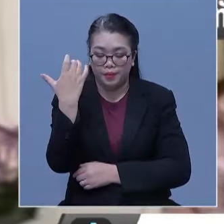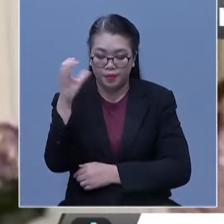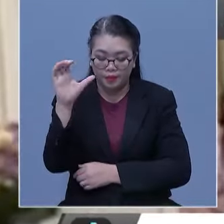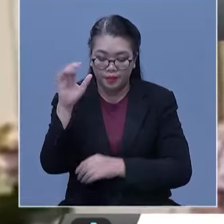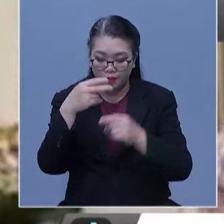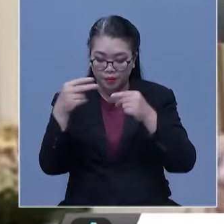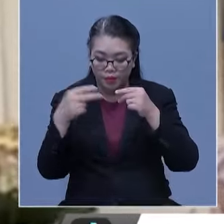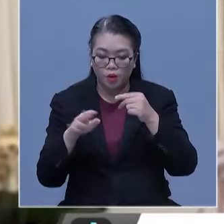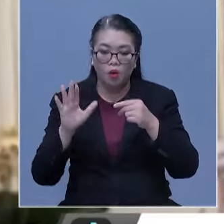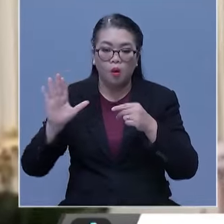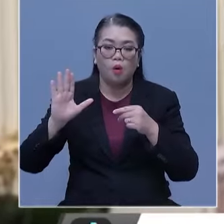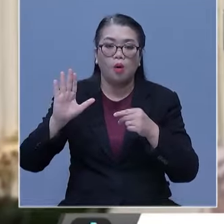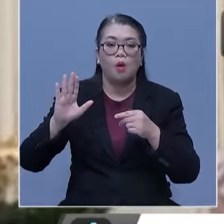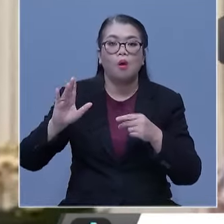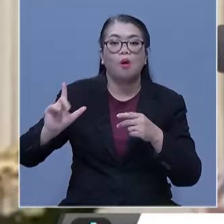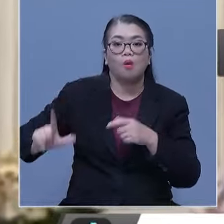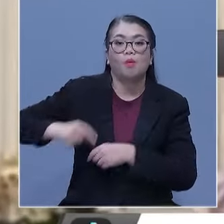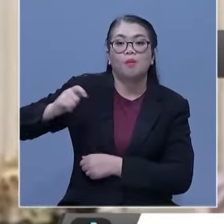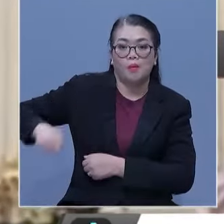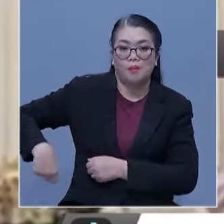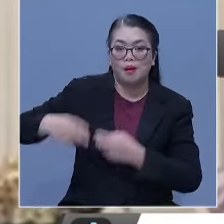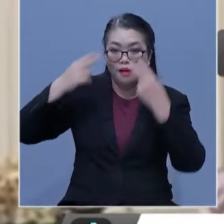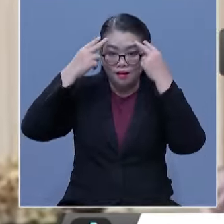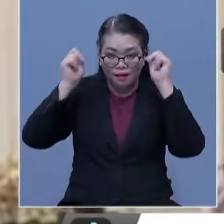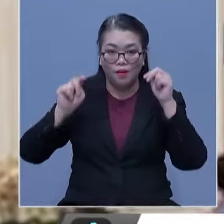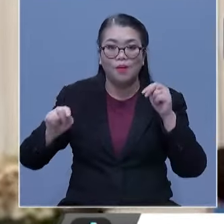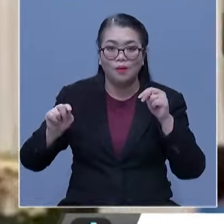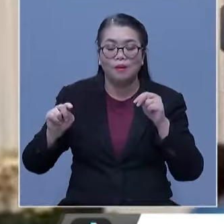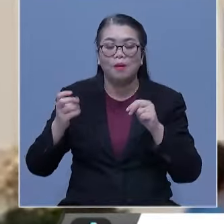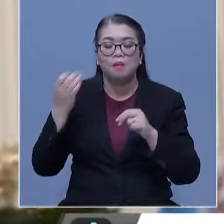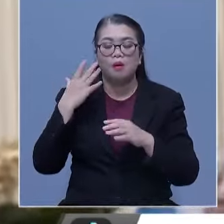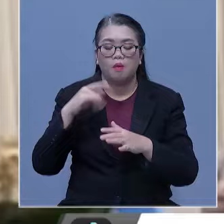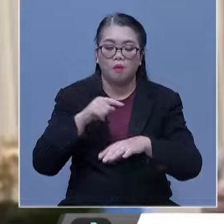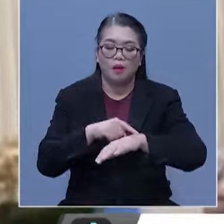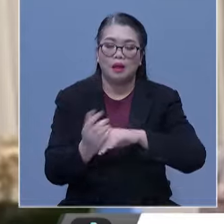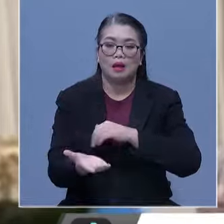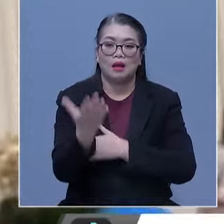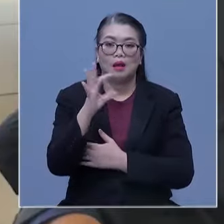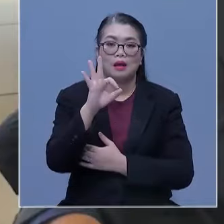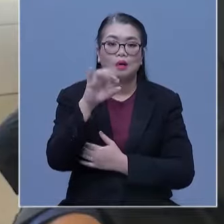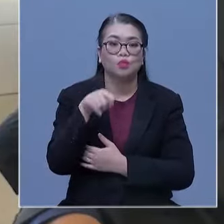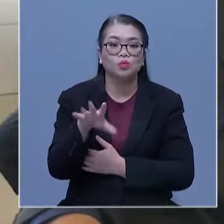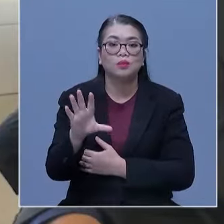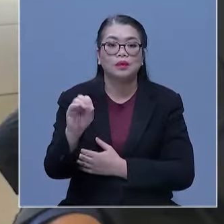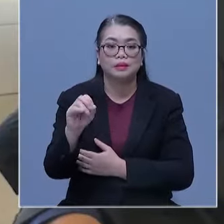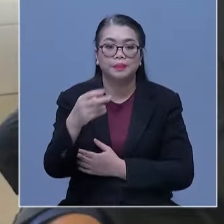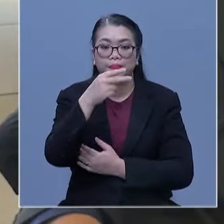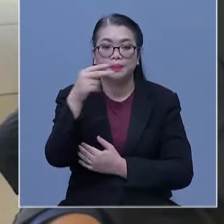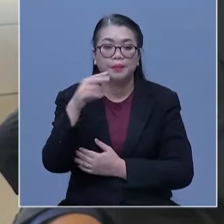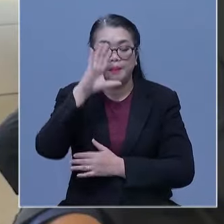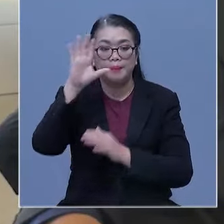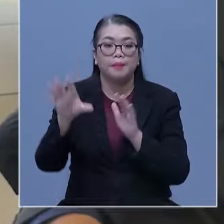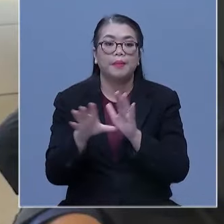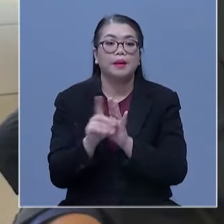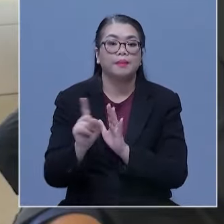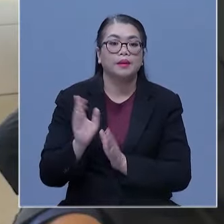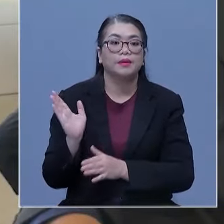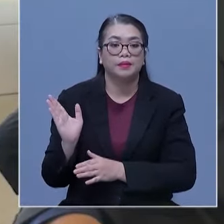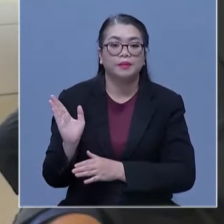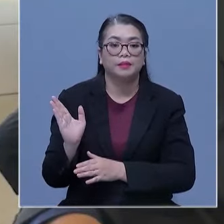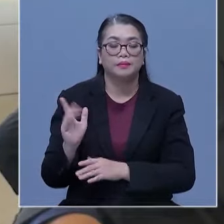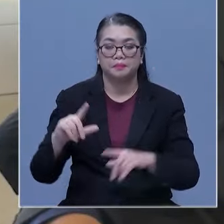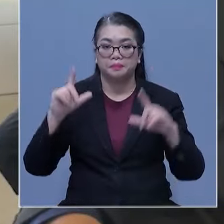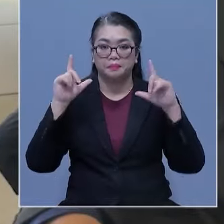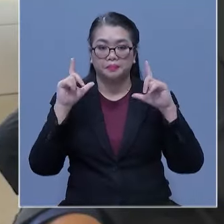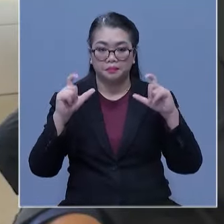ฮุนเซนมีการโพสต์ภาพบน Facebookส่วนตัวตอน 9 50นาทีของวันนี้เป็นภาพของนี่ครับตัวสมเด็จ